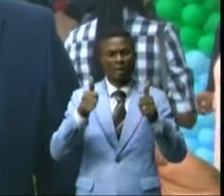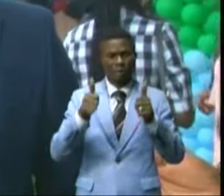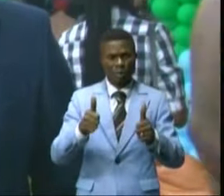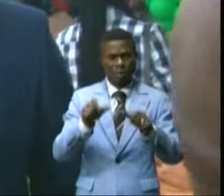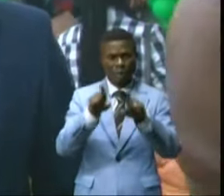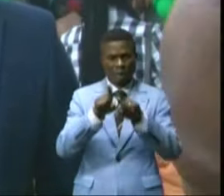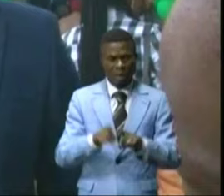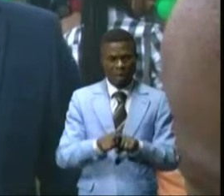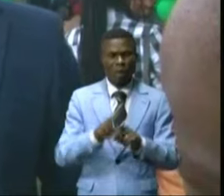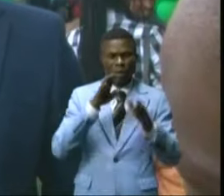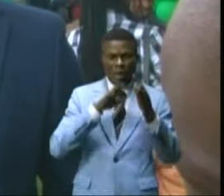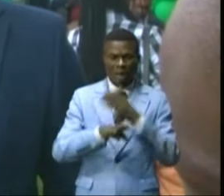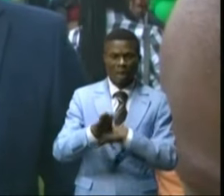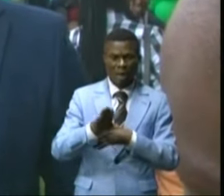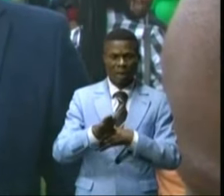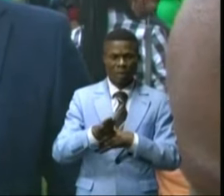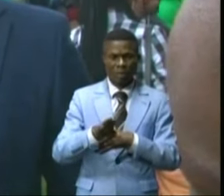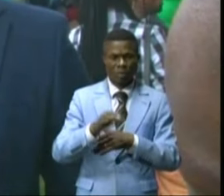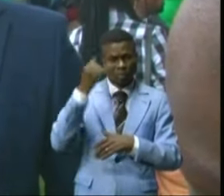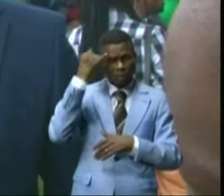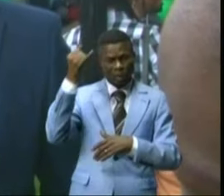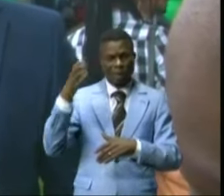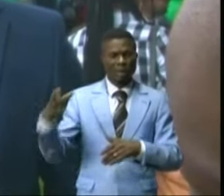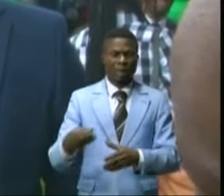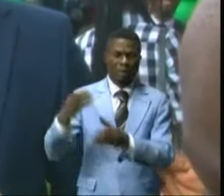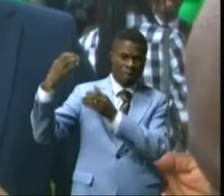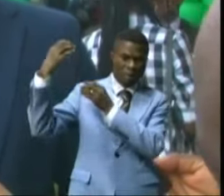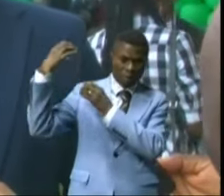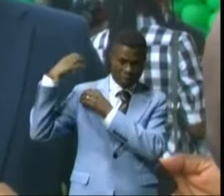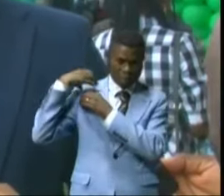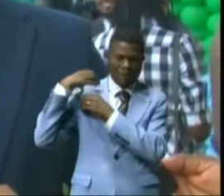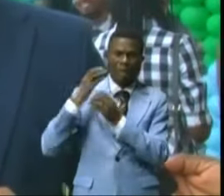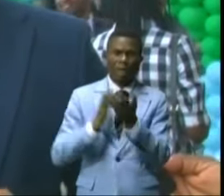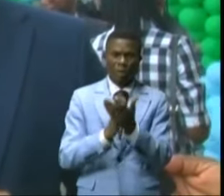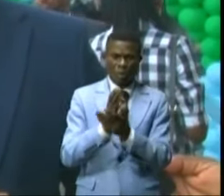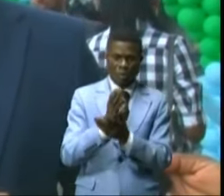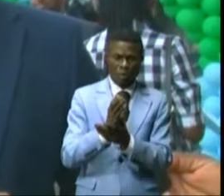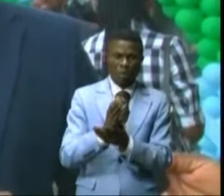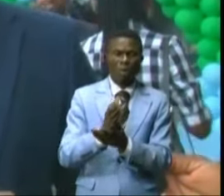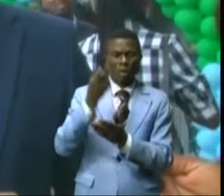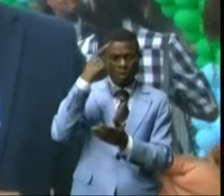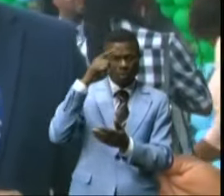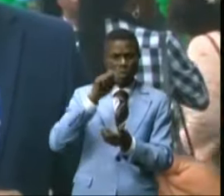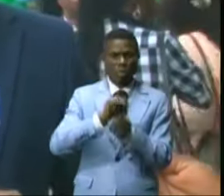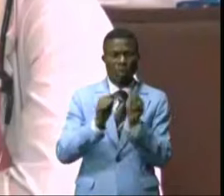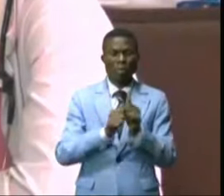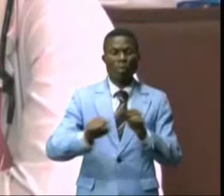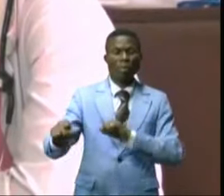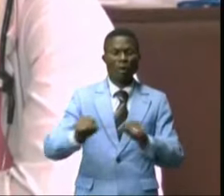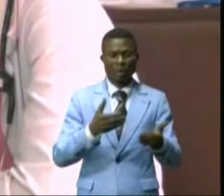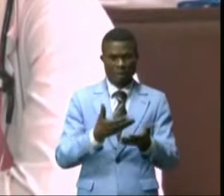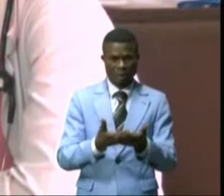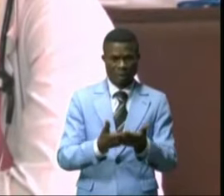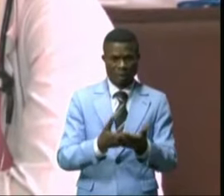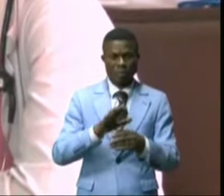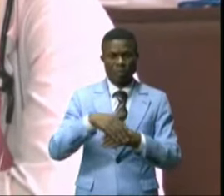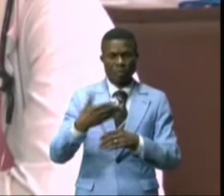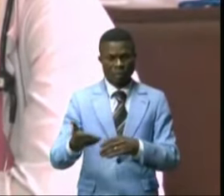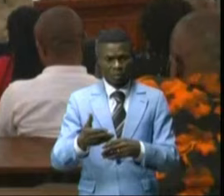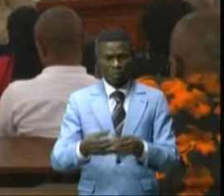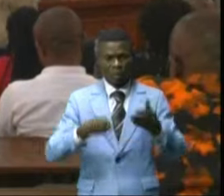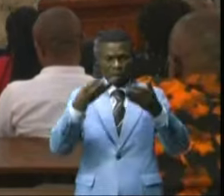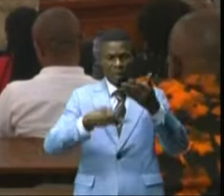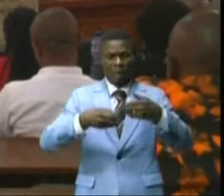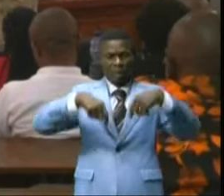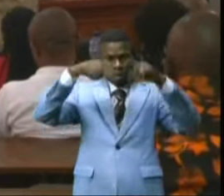donc d'entrer sur l'itinéraire de prise en charge appropriée en fonction de leur diagnostic. En prélude de la 17e